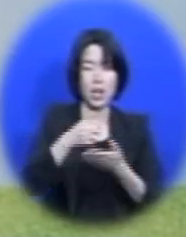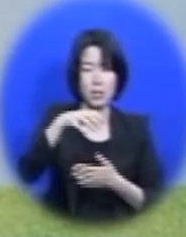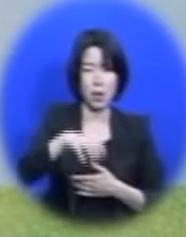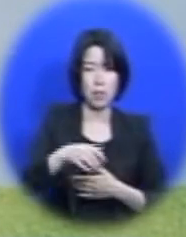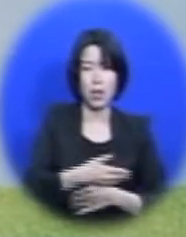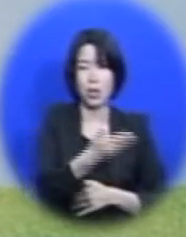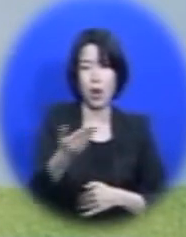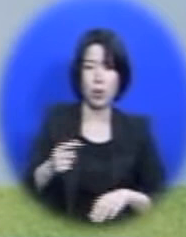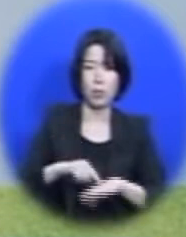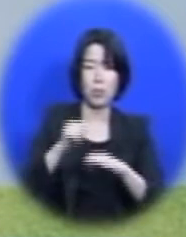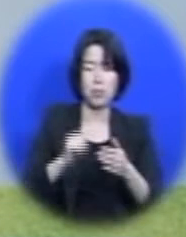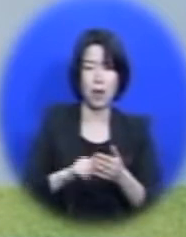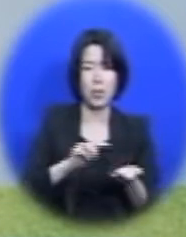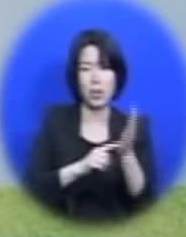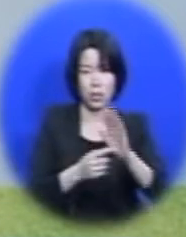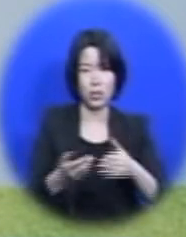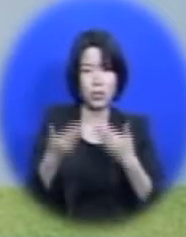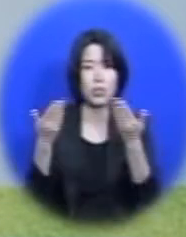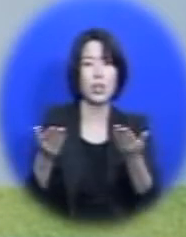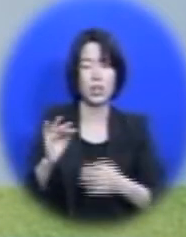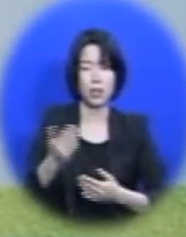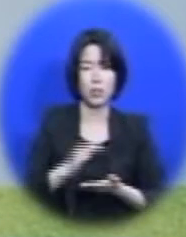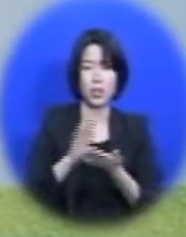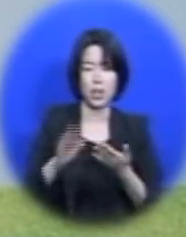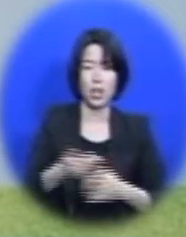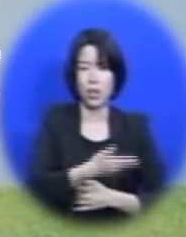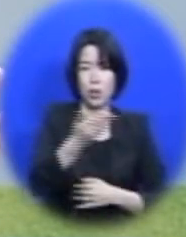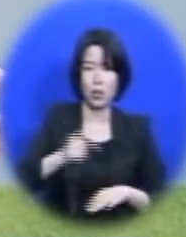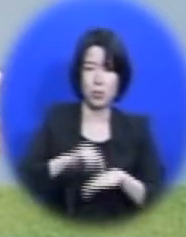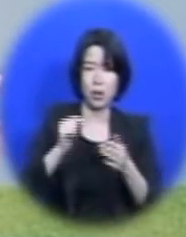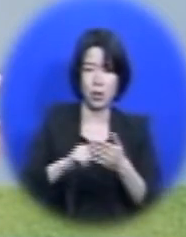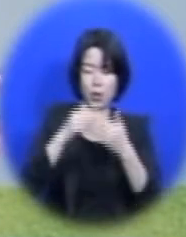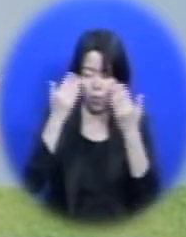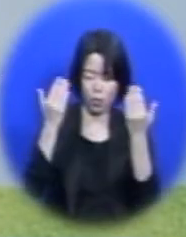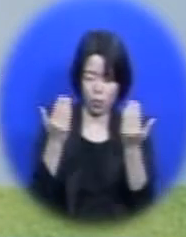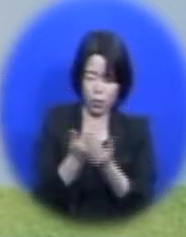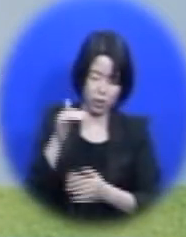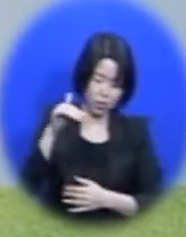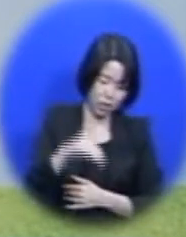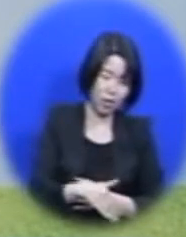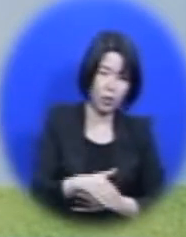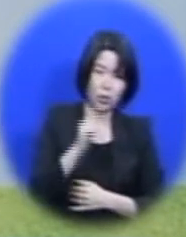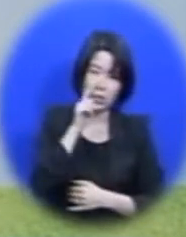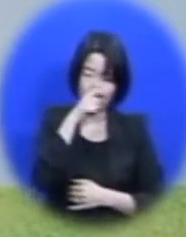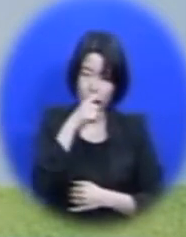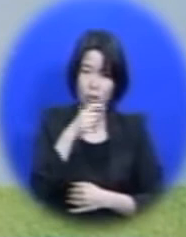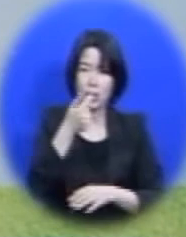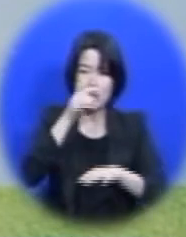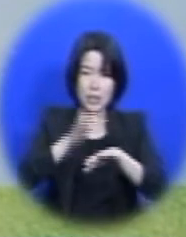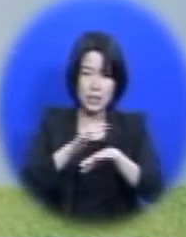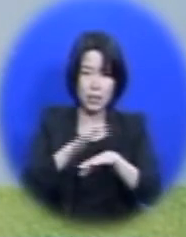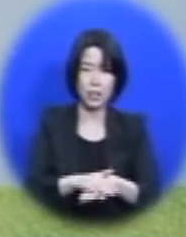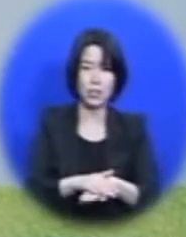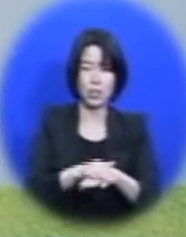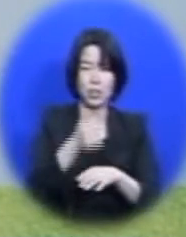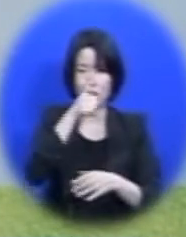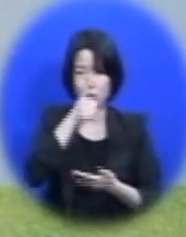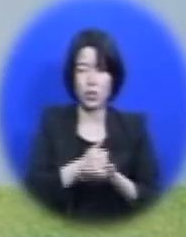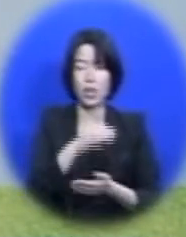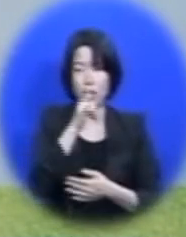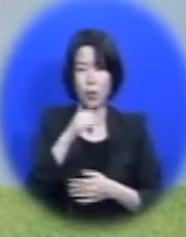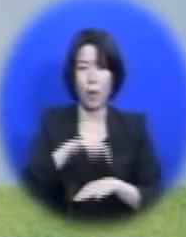내놓으셔야 돼요. 여러분의 마음에 온갖 타락하고 더러운 것들이 있고 습관적인 죄가 여전히 있고